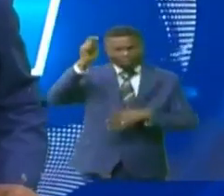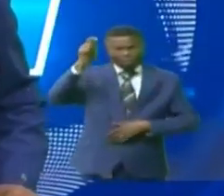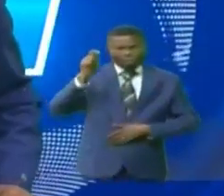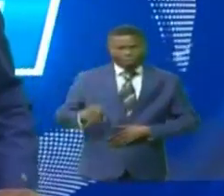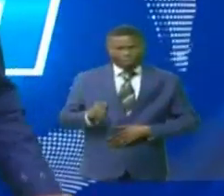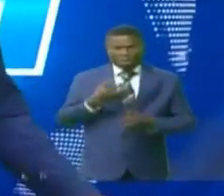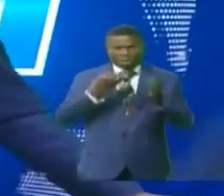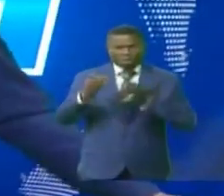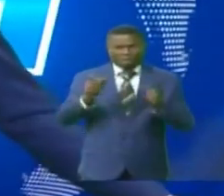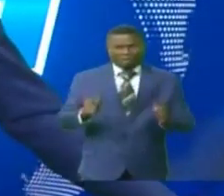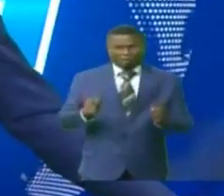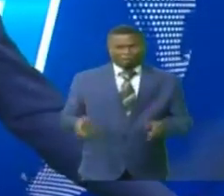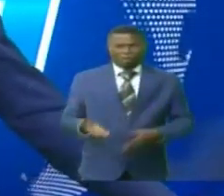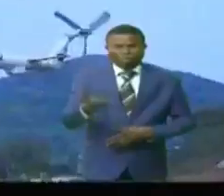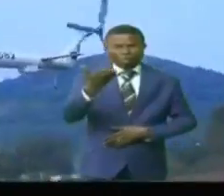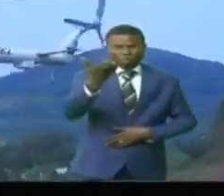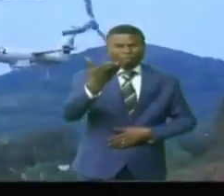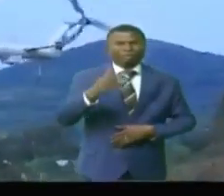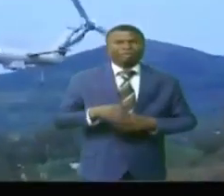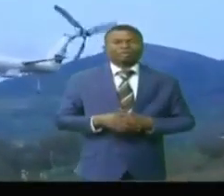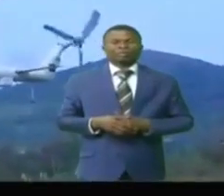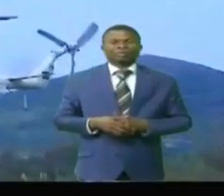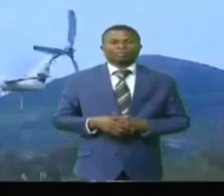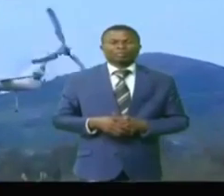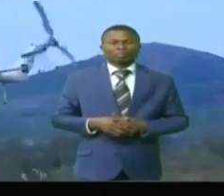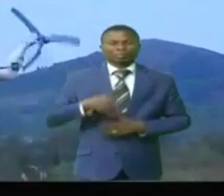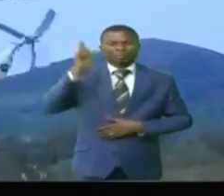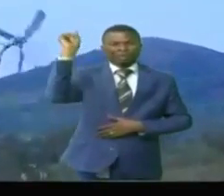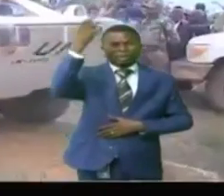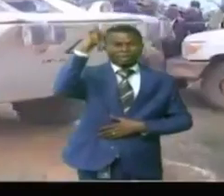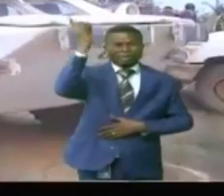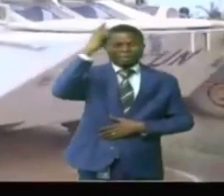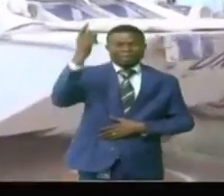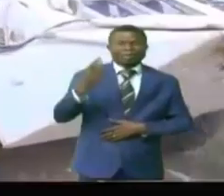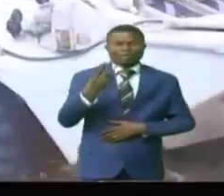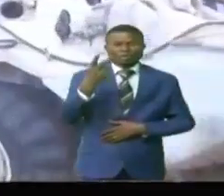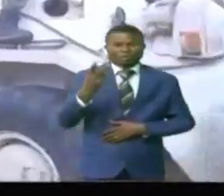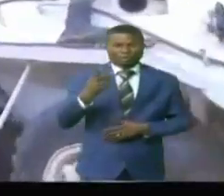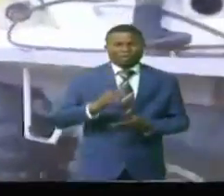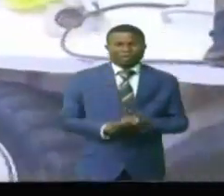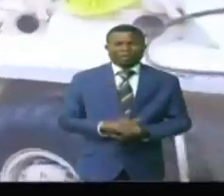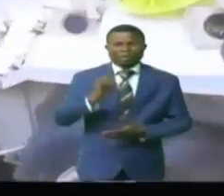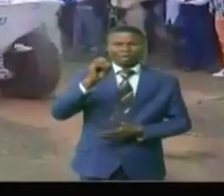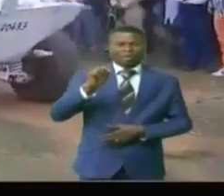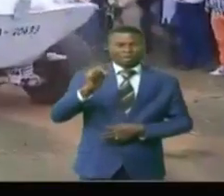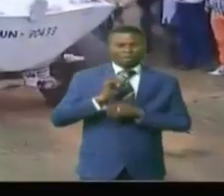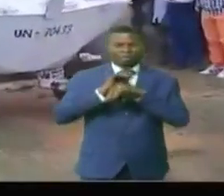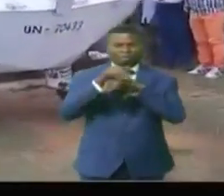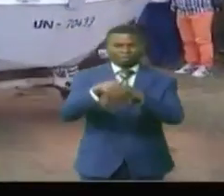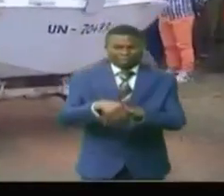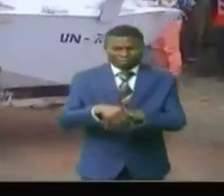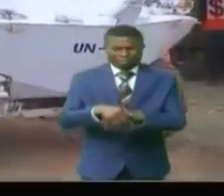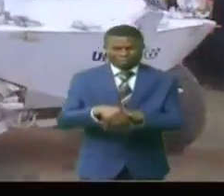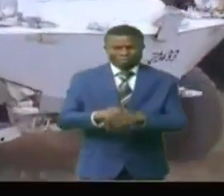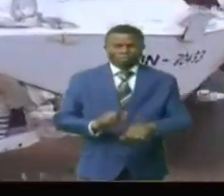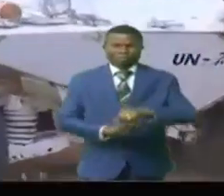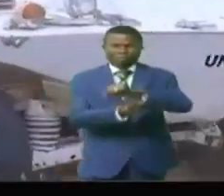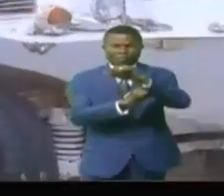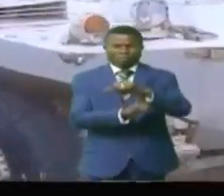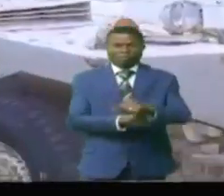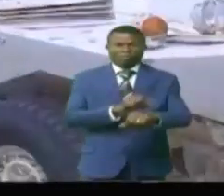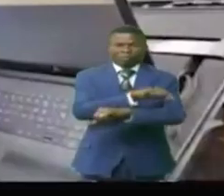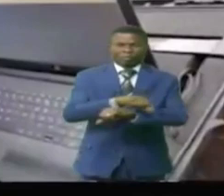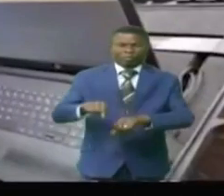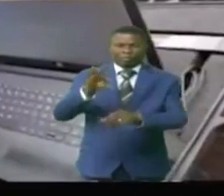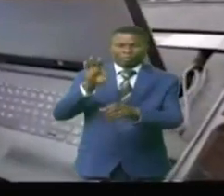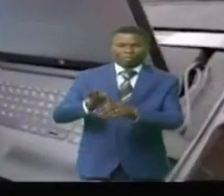de précisions avec Junior Selemani. La MONUSCO réaffirme son engagement logistique d'appuyer la CENI dans